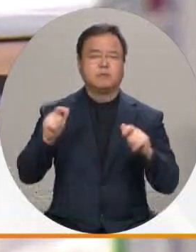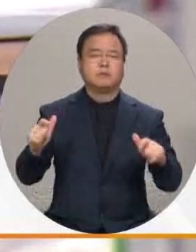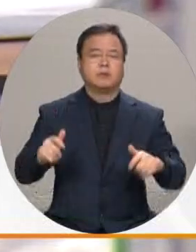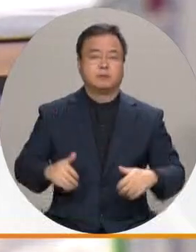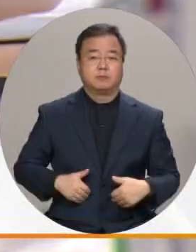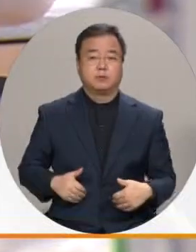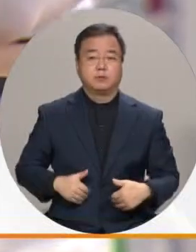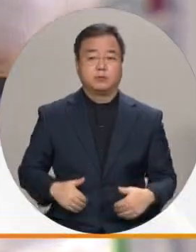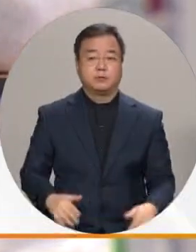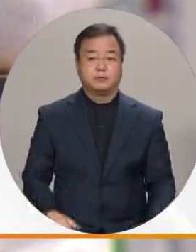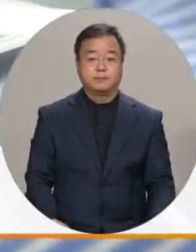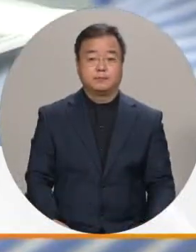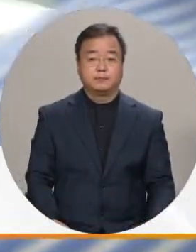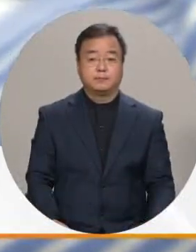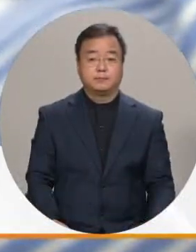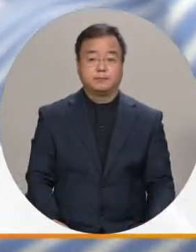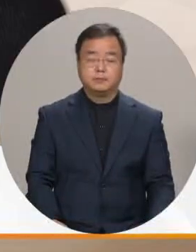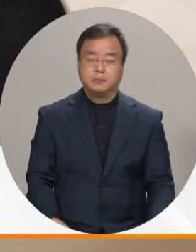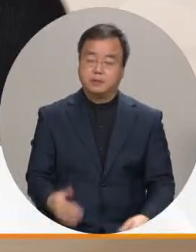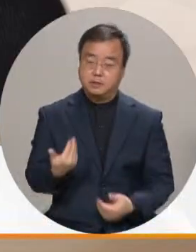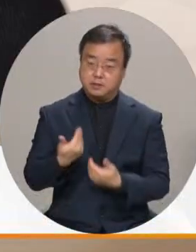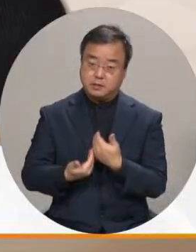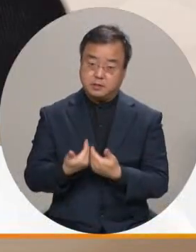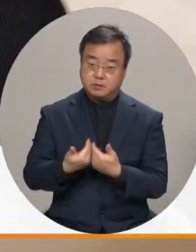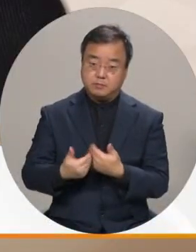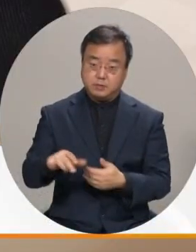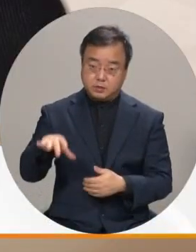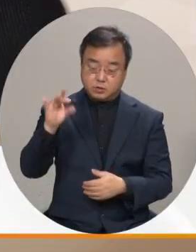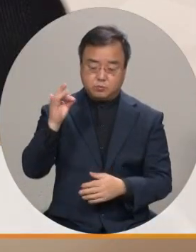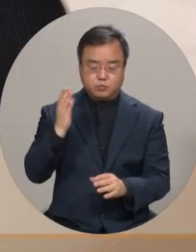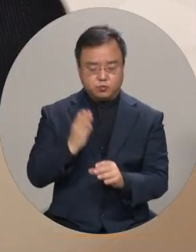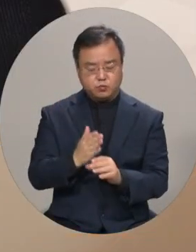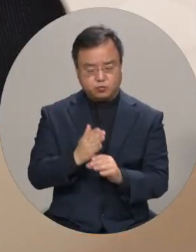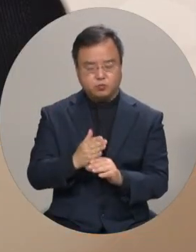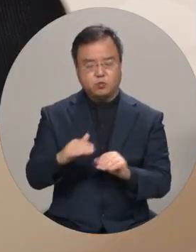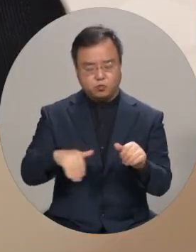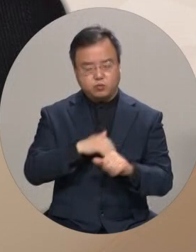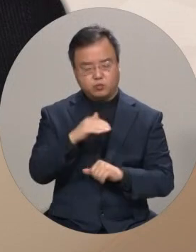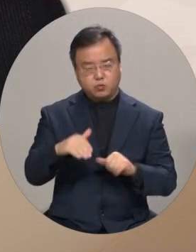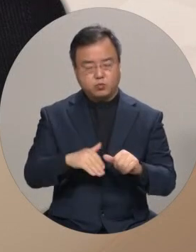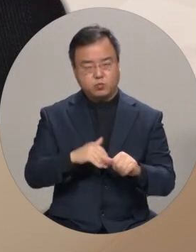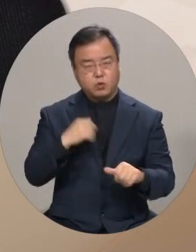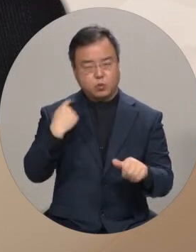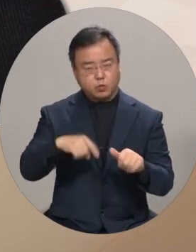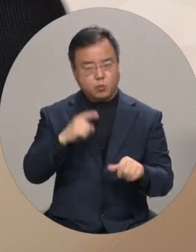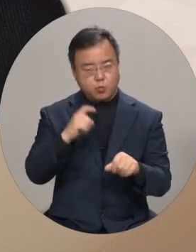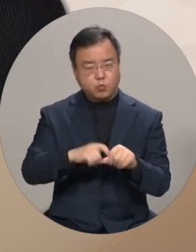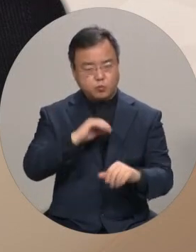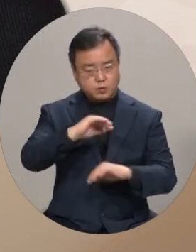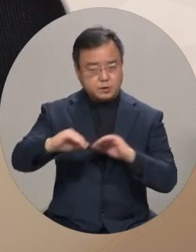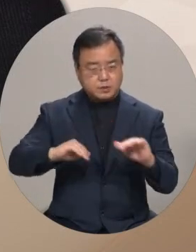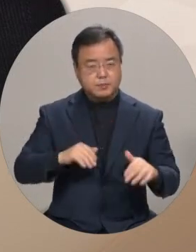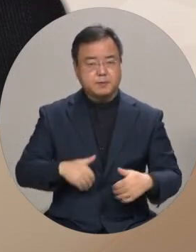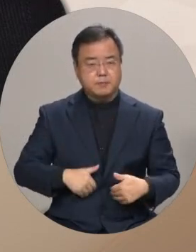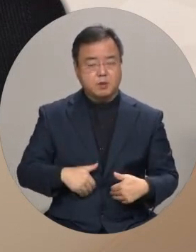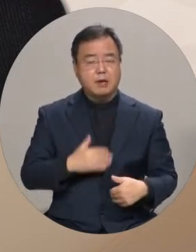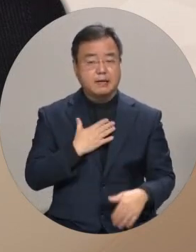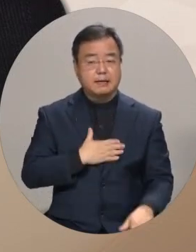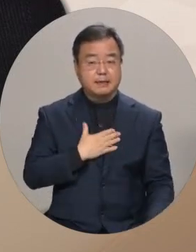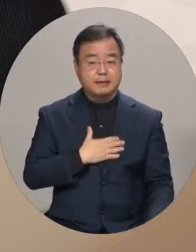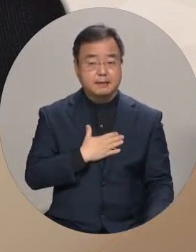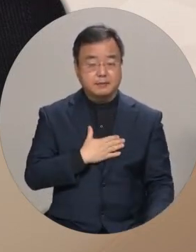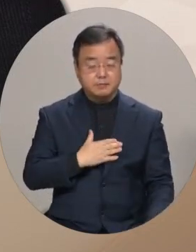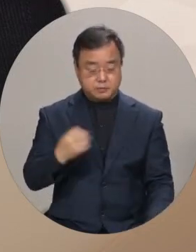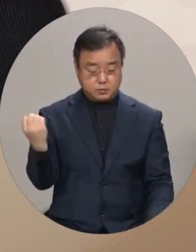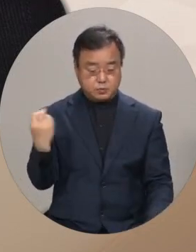있을 것 같습니다. 네, 갈등 초기에 좀 네. 교육적인 개입을 확대해야 된다라는 지적을 해주셨습니다. 맞습니다. 그리고 이